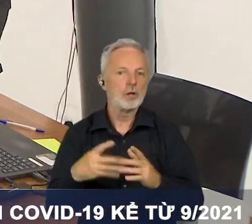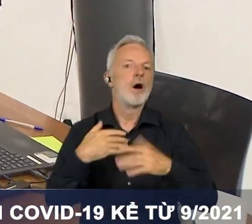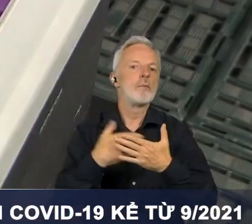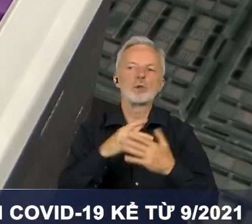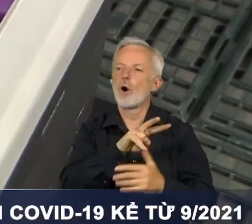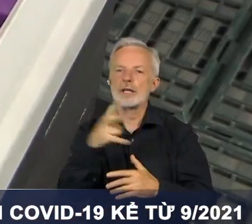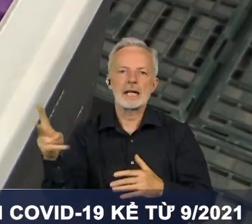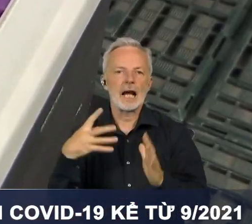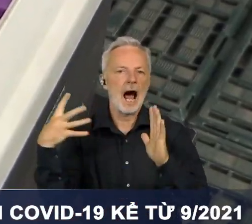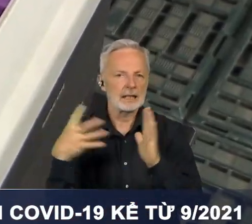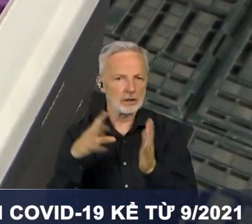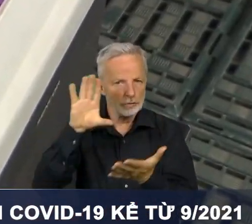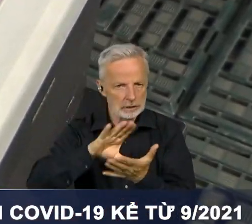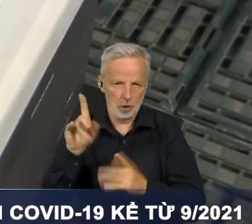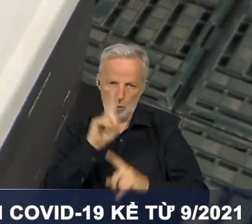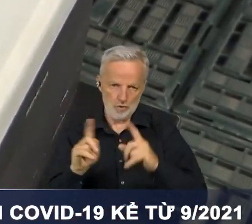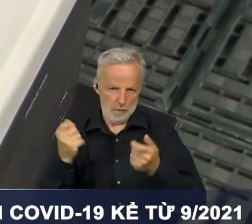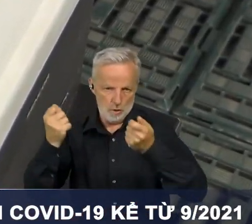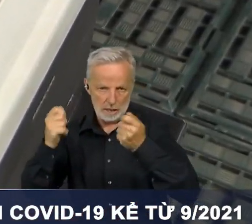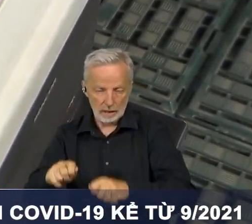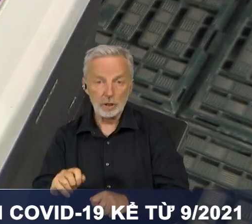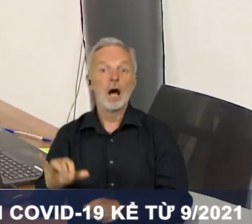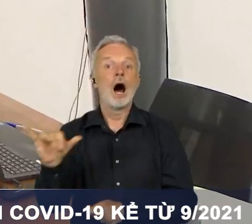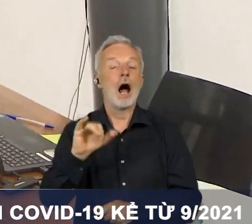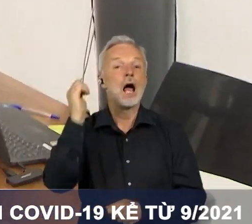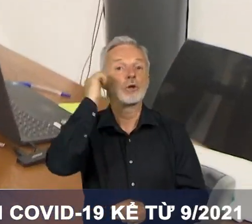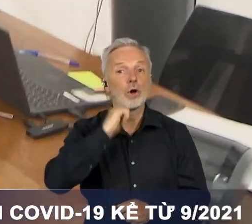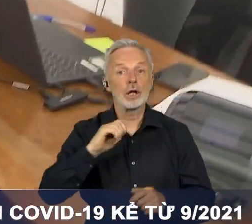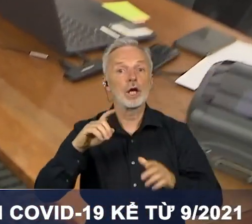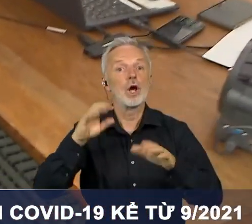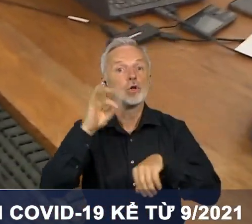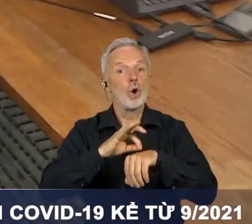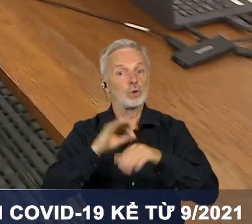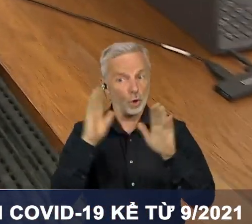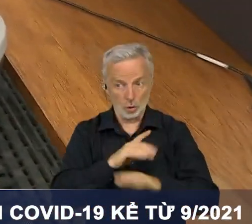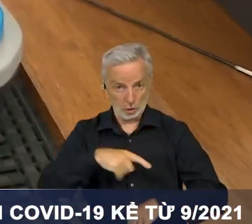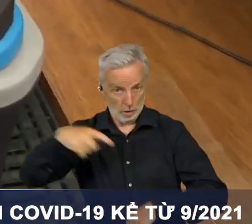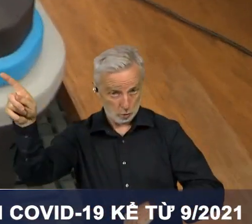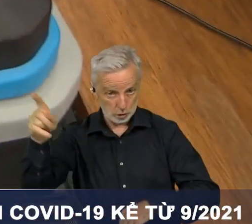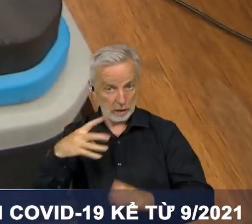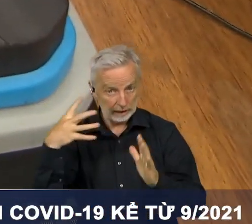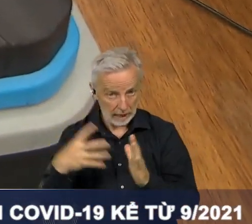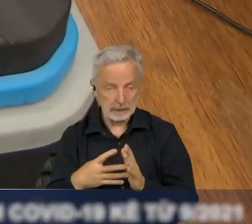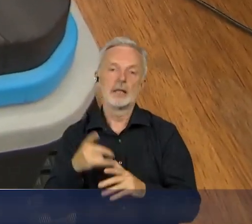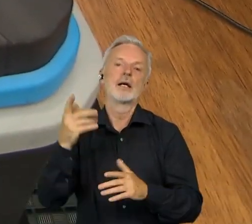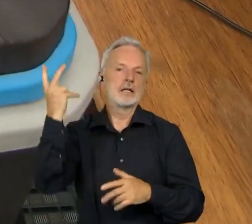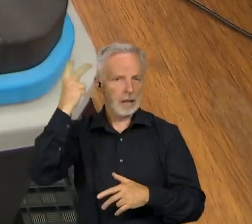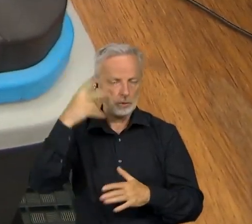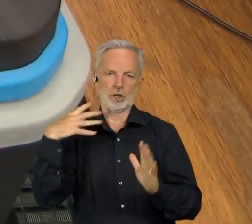toàn miễn nhiễm, chính phủ và bộ cần thêm những nghiên cứu để đưa ra kết luận cụ thể và thông tin sẽ được công bố vào giữa tháng 9.